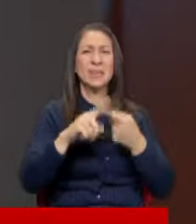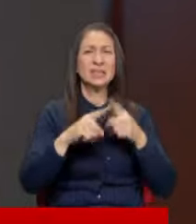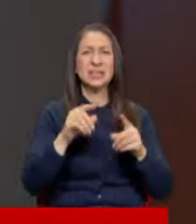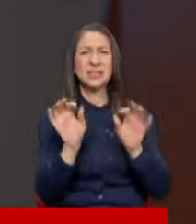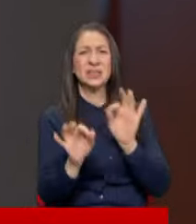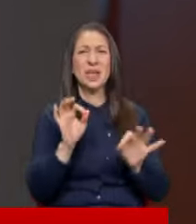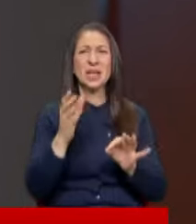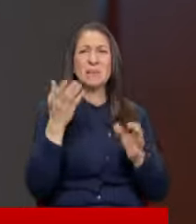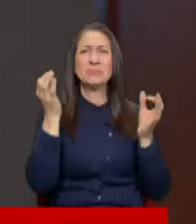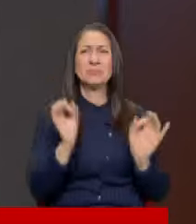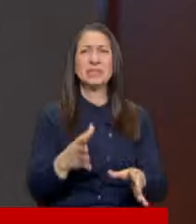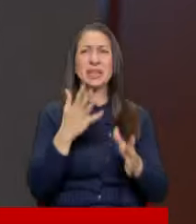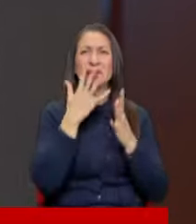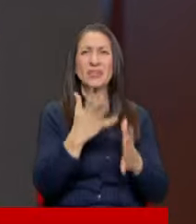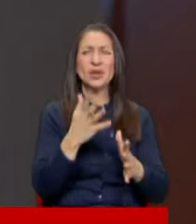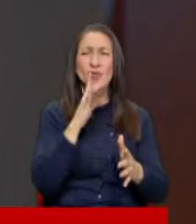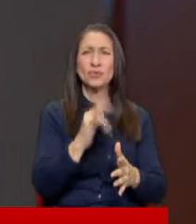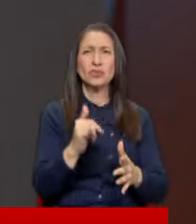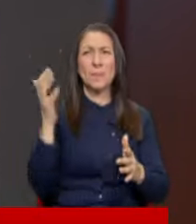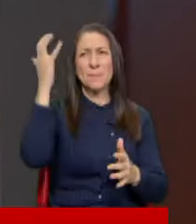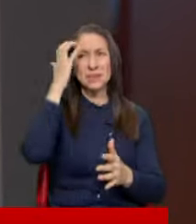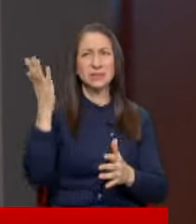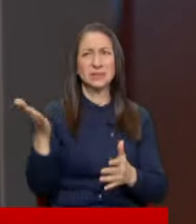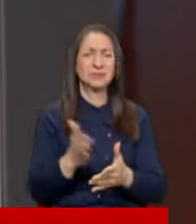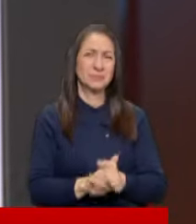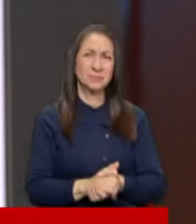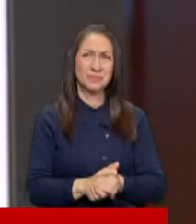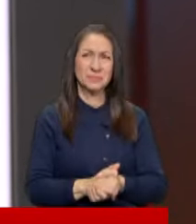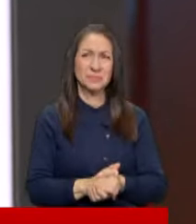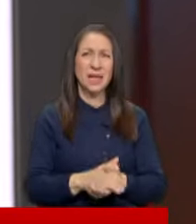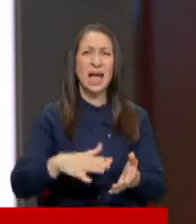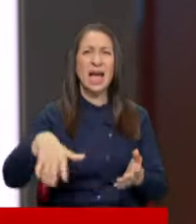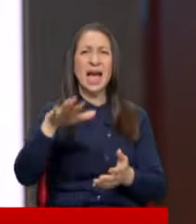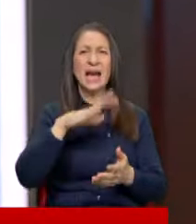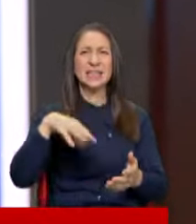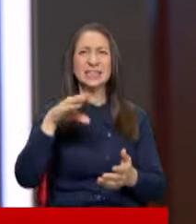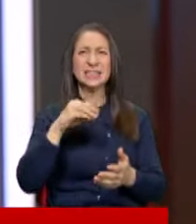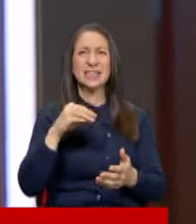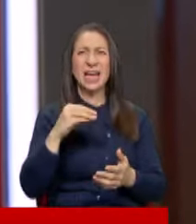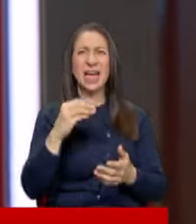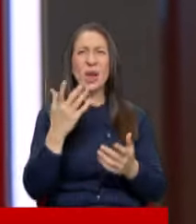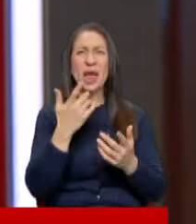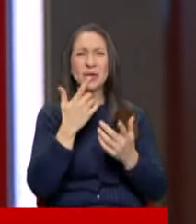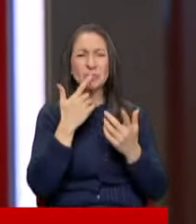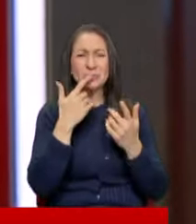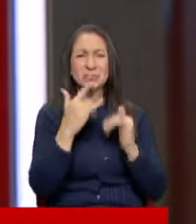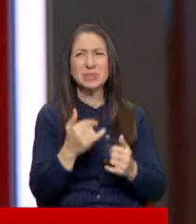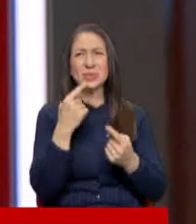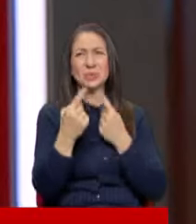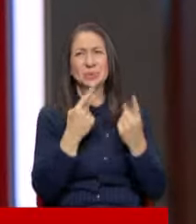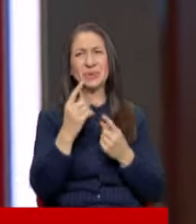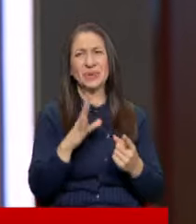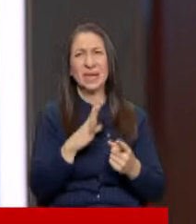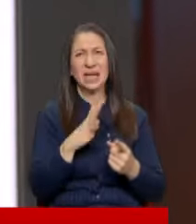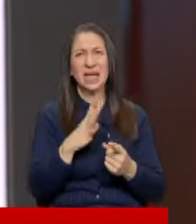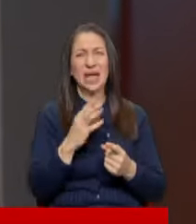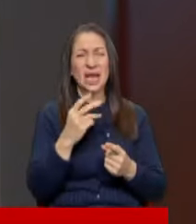trolleri zaten pislikte nefrette küfürde herkesi geçtiler zaten Herkesin yani ağzı öyle pis olanlar var ki yani